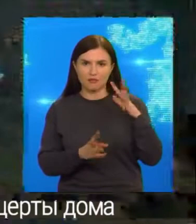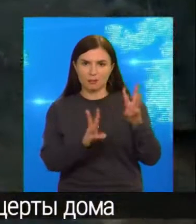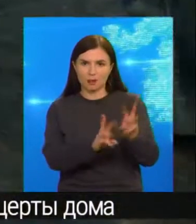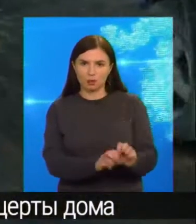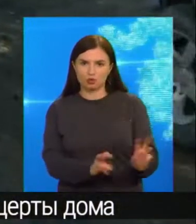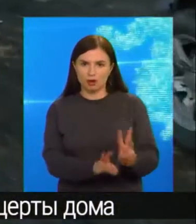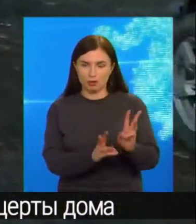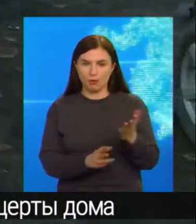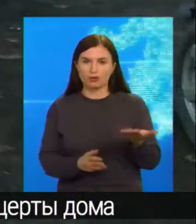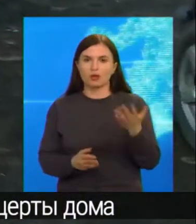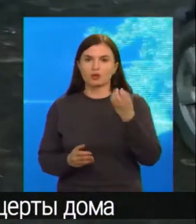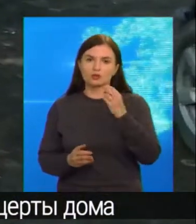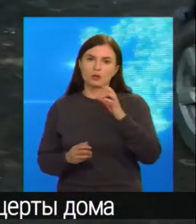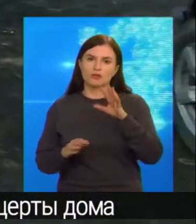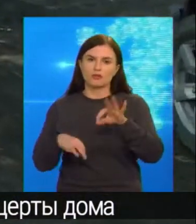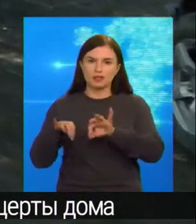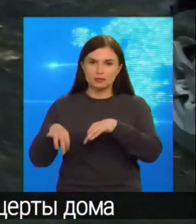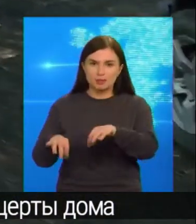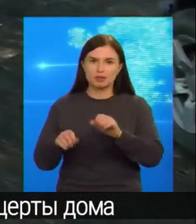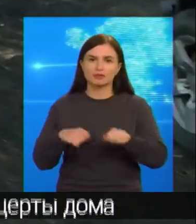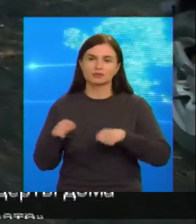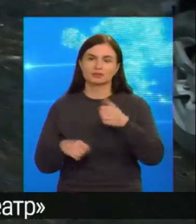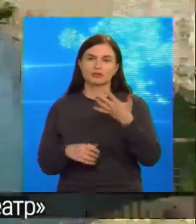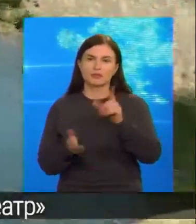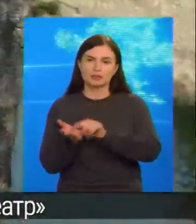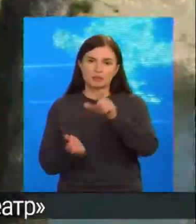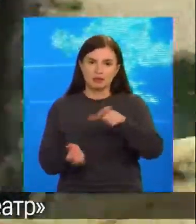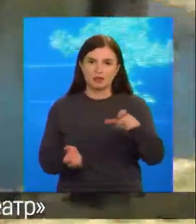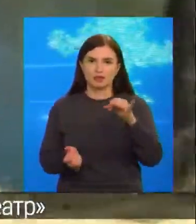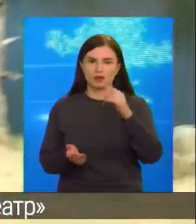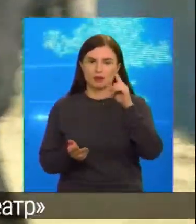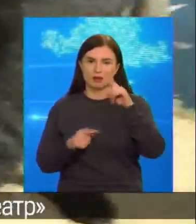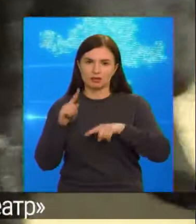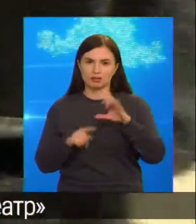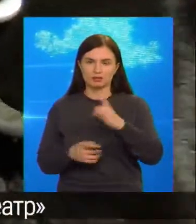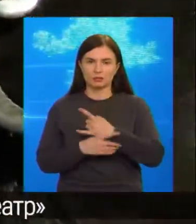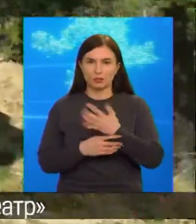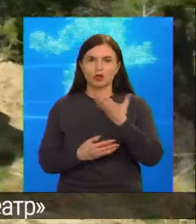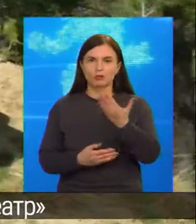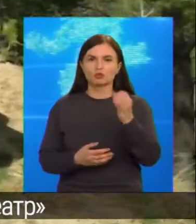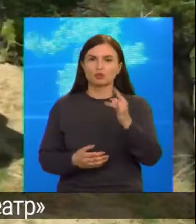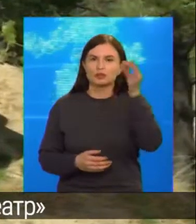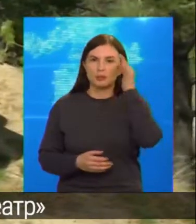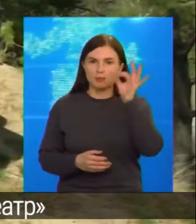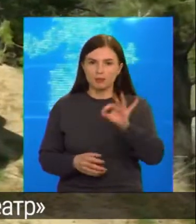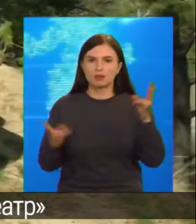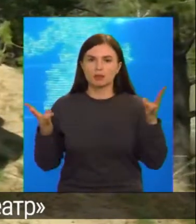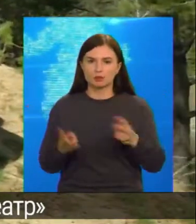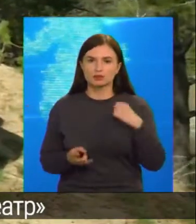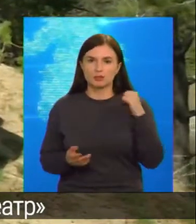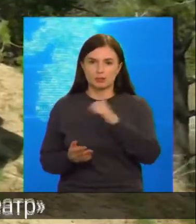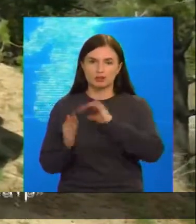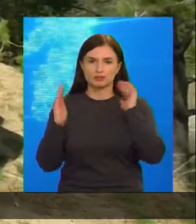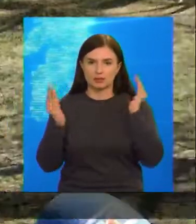Кроме того, в бару много велосипедистов, пенсионеров и родителей с грудничками. Им еще раз напоминают о необходимости соблюдать